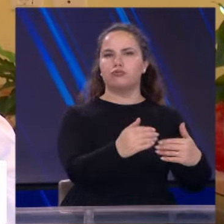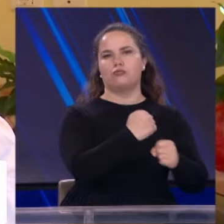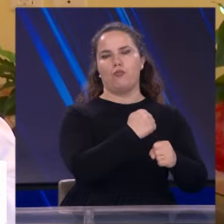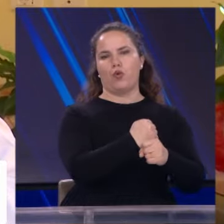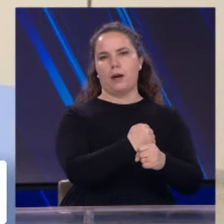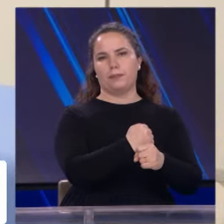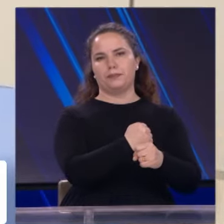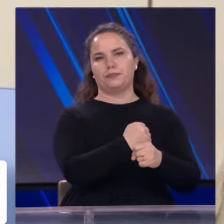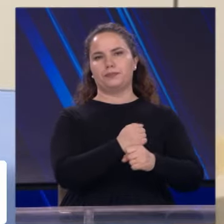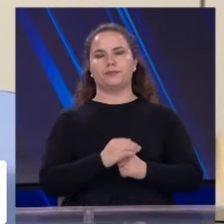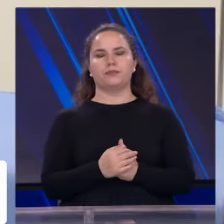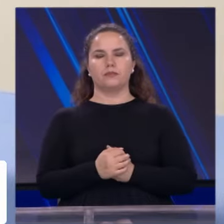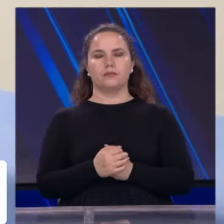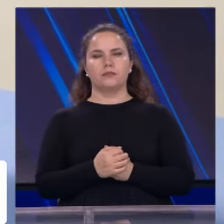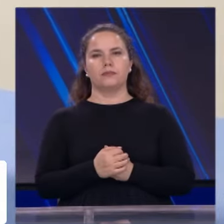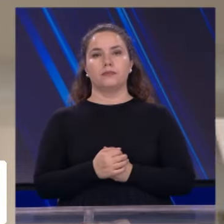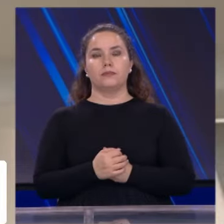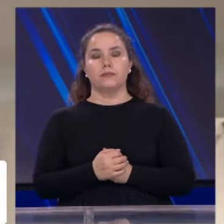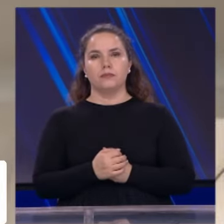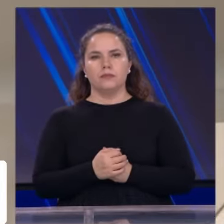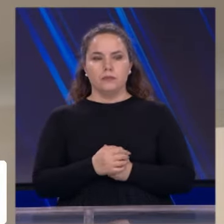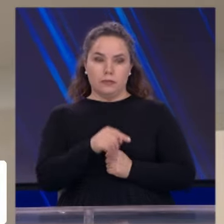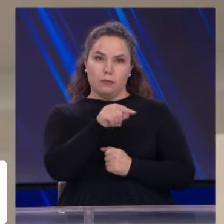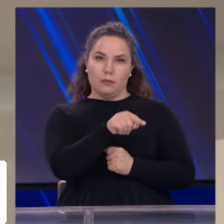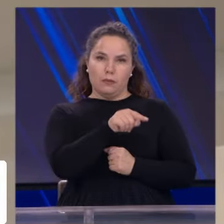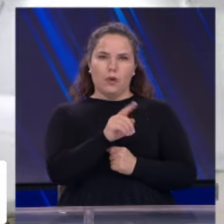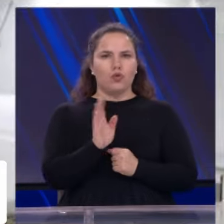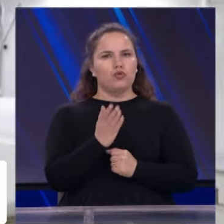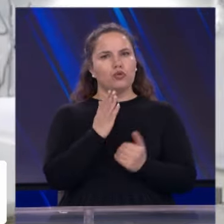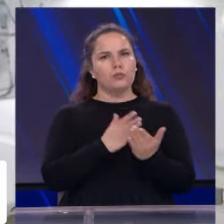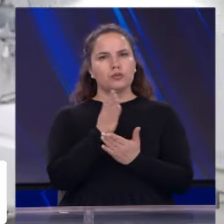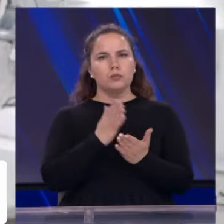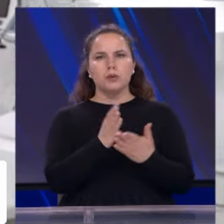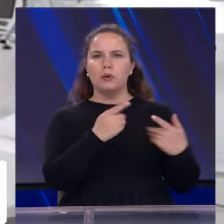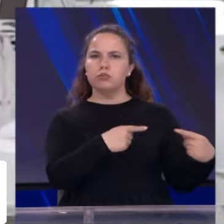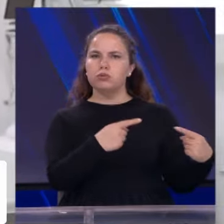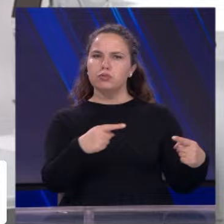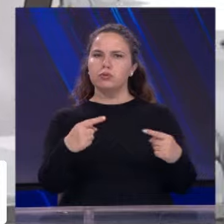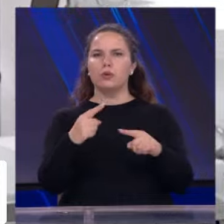këtë spital. Ndërkohë që përveç shërbimeve ekzistuese do të ketë edhe shërbime të